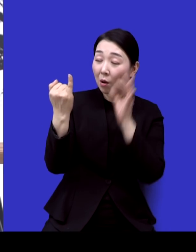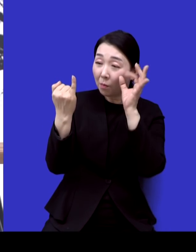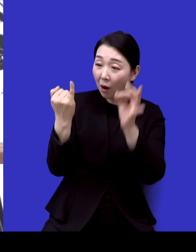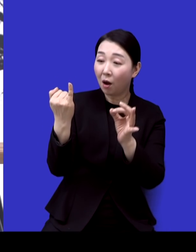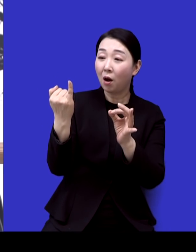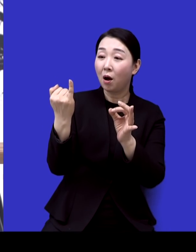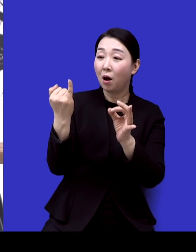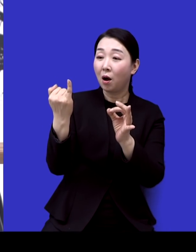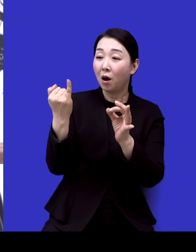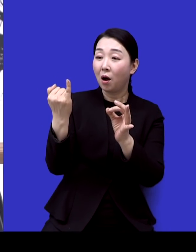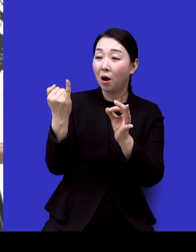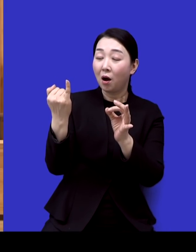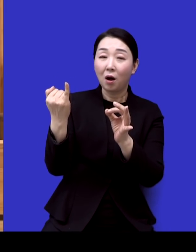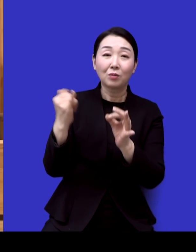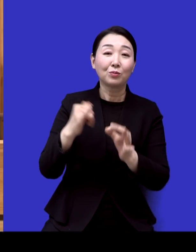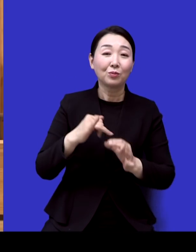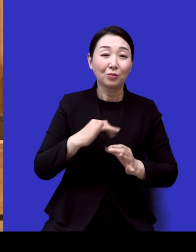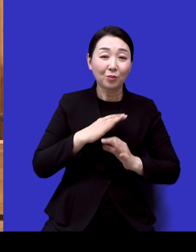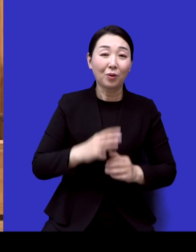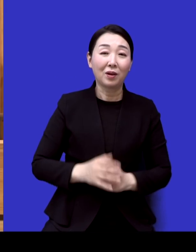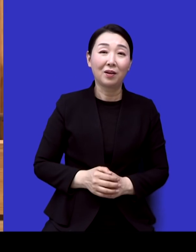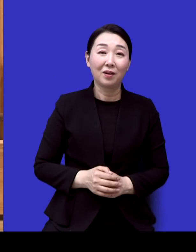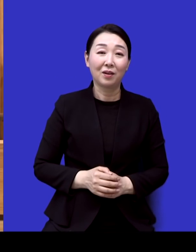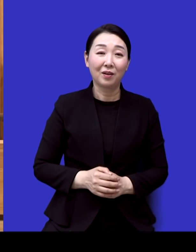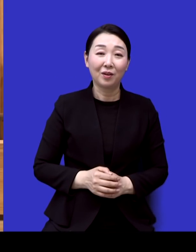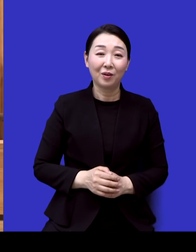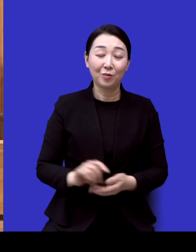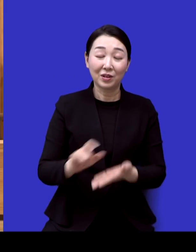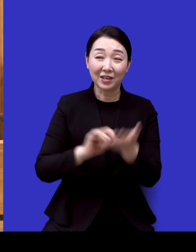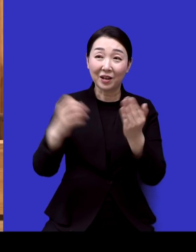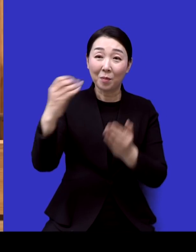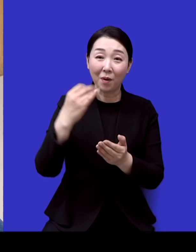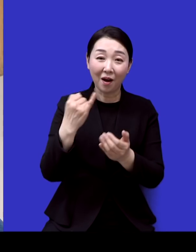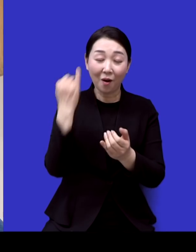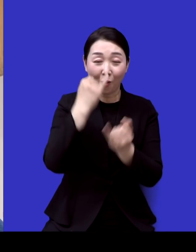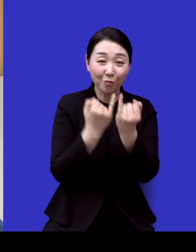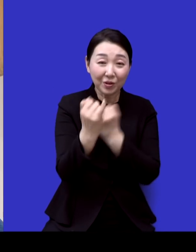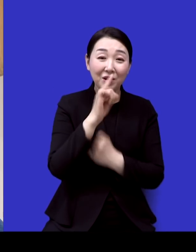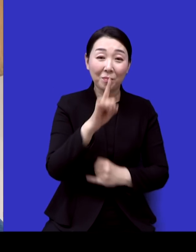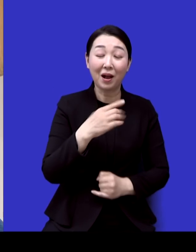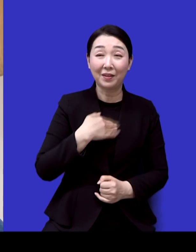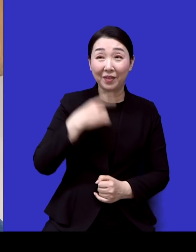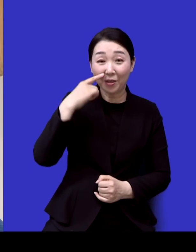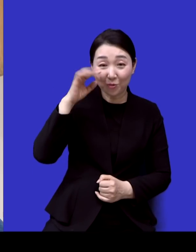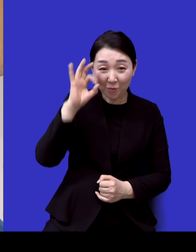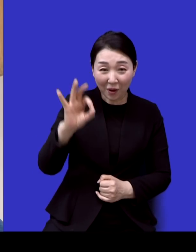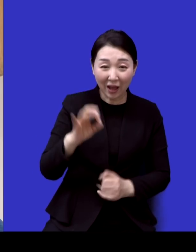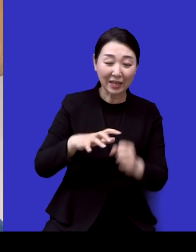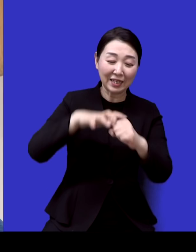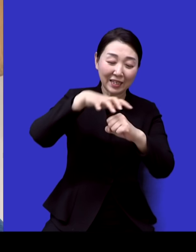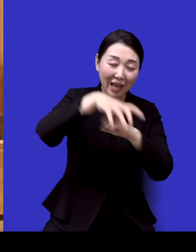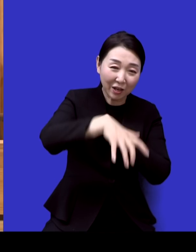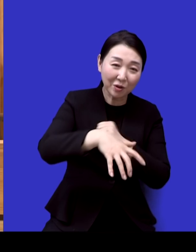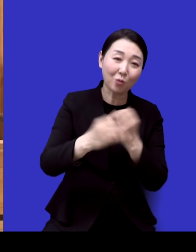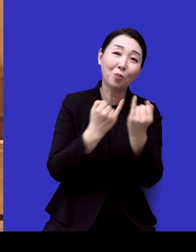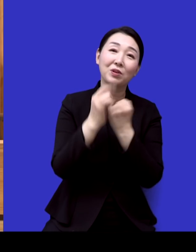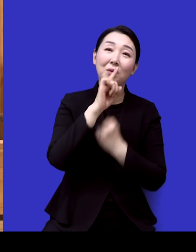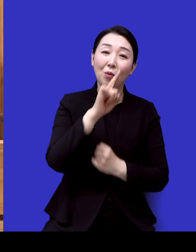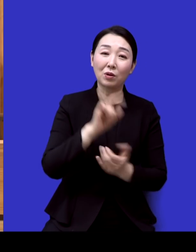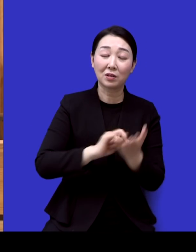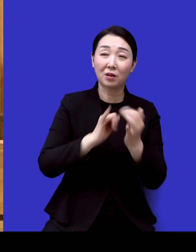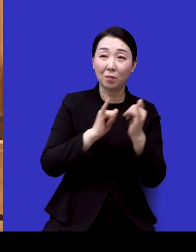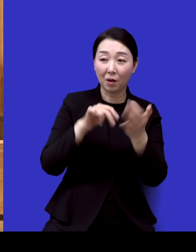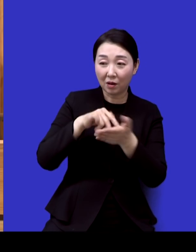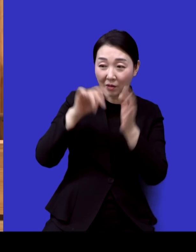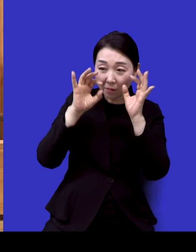깜짝 놀랐어요. 아, 우리 작가 말로는 굉장한 미인이라고 그러시던데요. 아, 뭐 제 눈에는 세계 최고로 아름다웠어요. 아니 우리 작가도 그러더라고요.